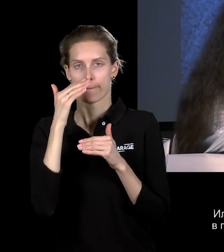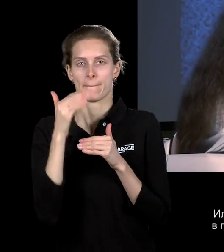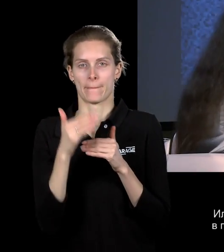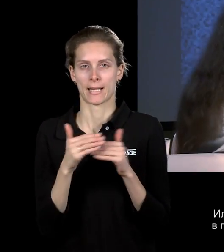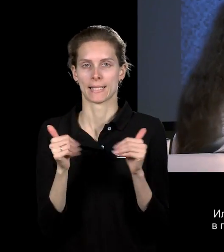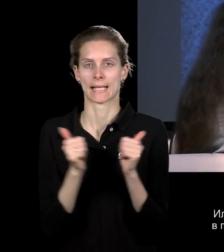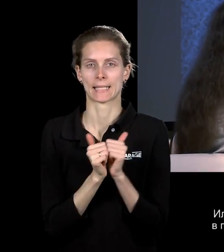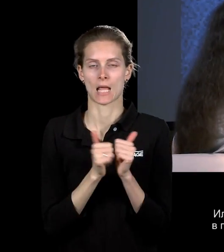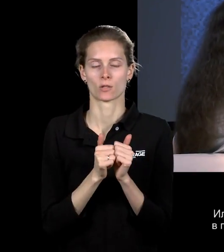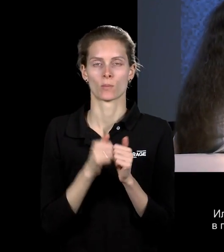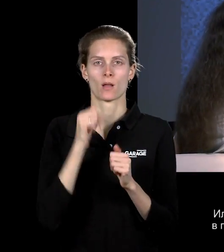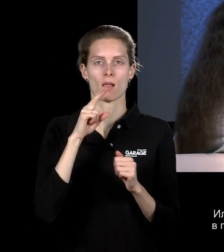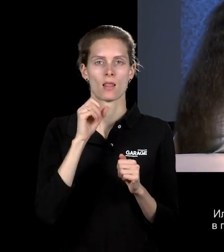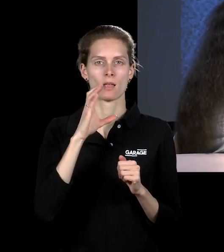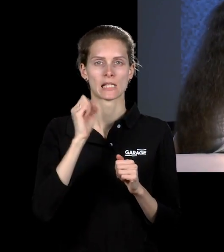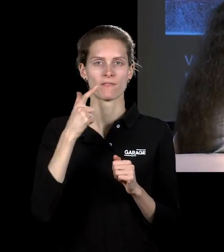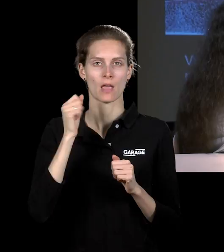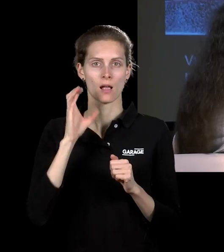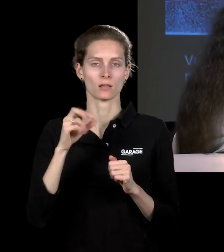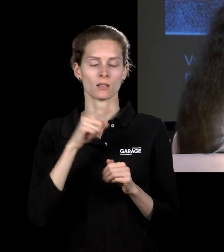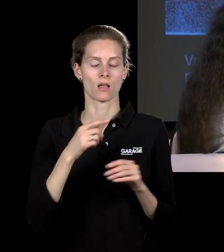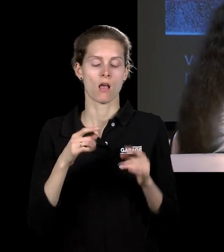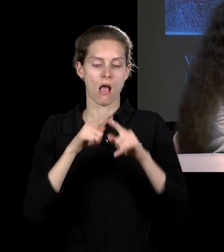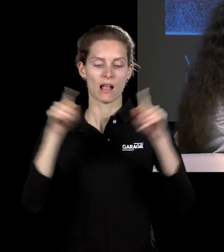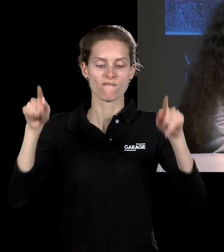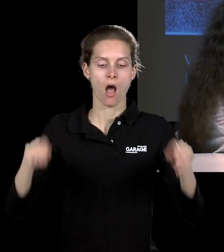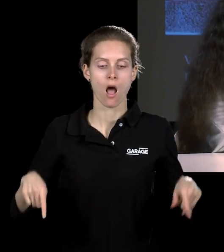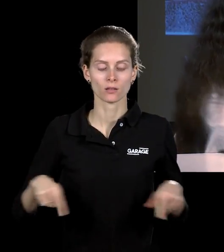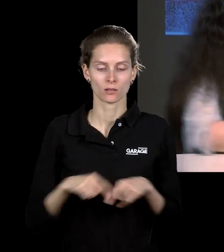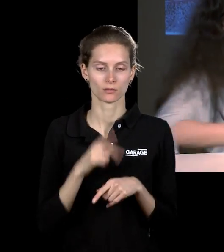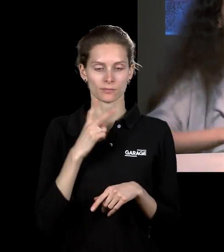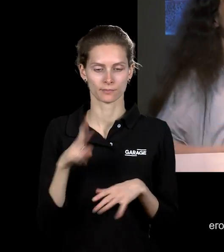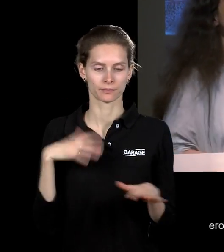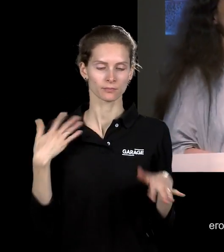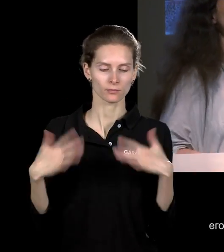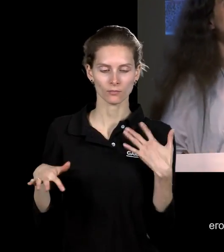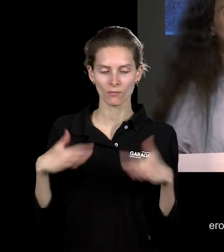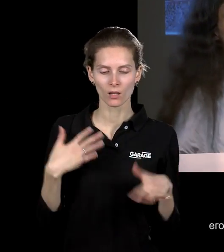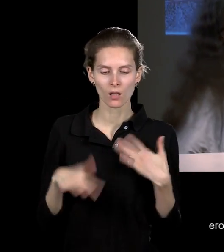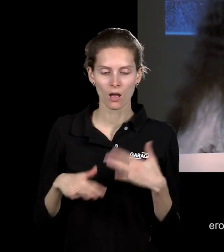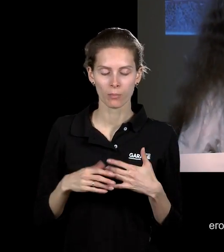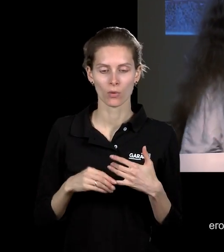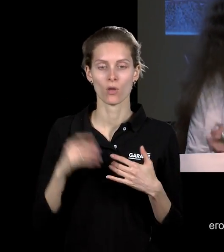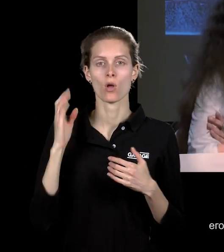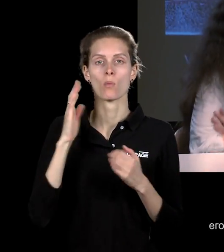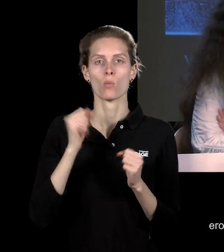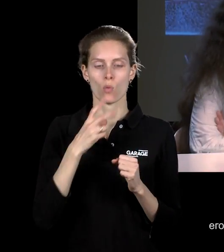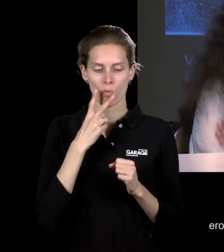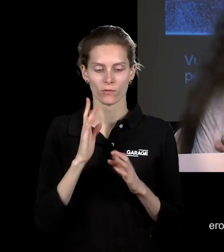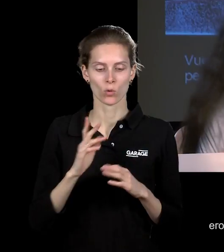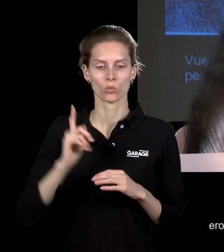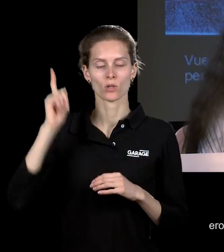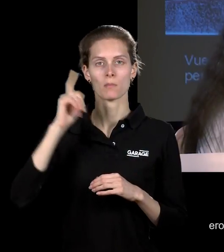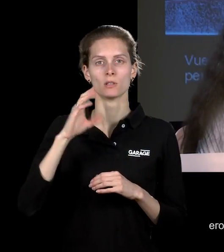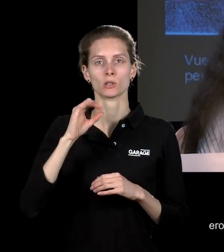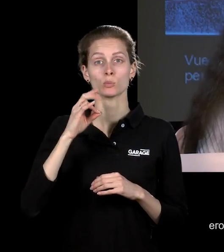вот такой вот квадрат, да, еле различимый, вот он обведен здесь, чтобы было видно, то, что можно увидеть только со спутника, и то,